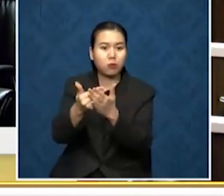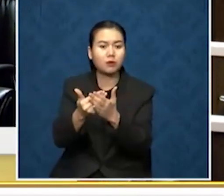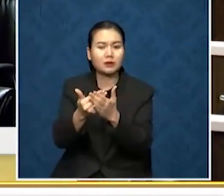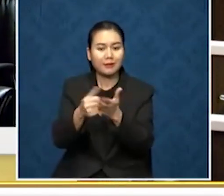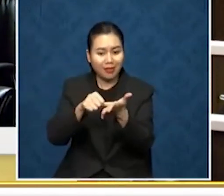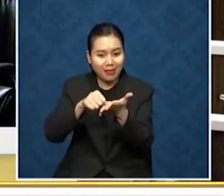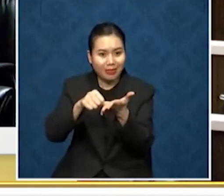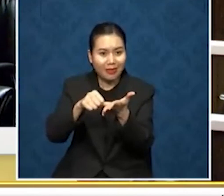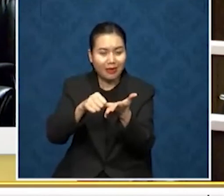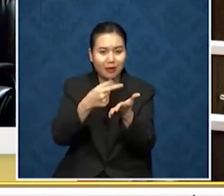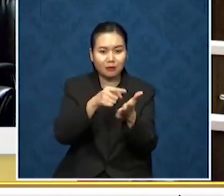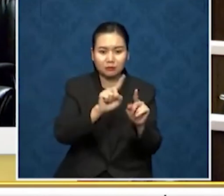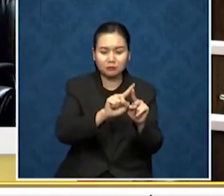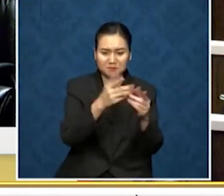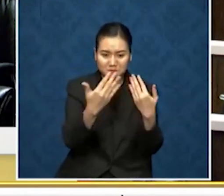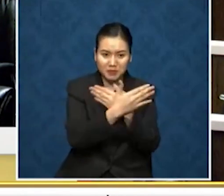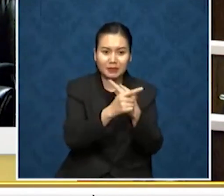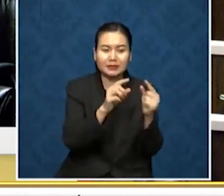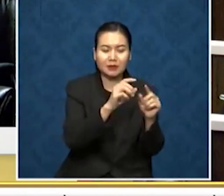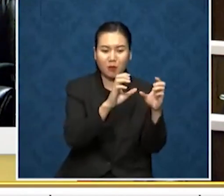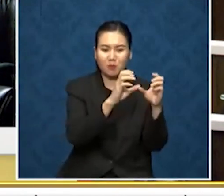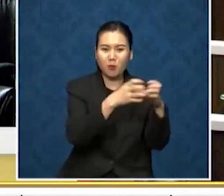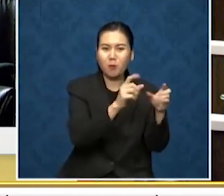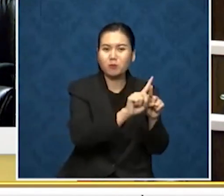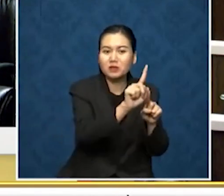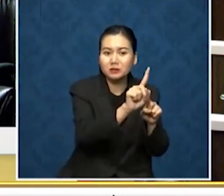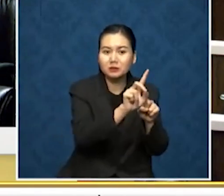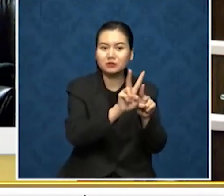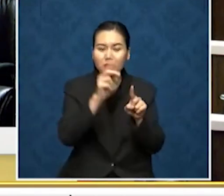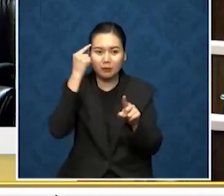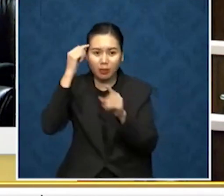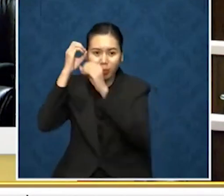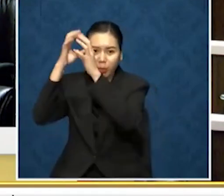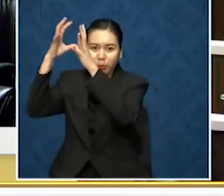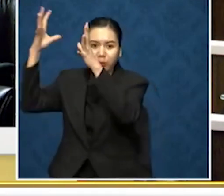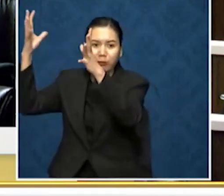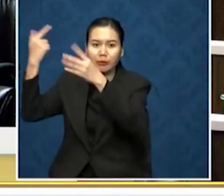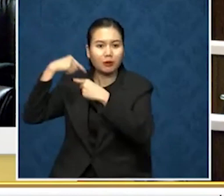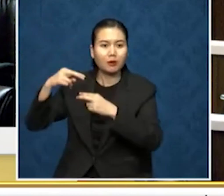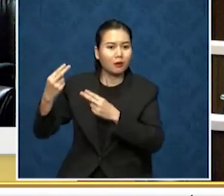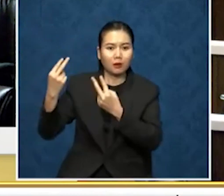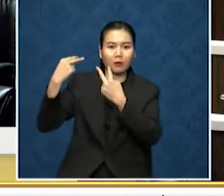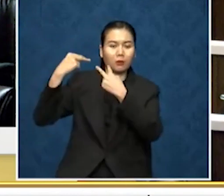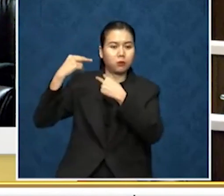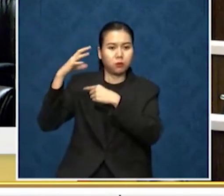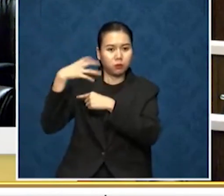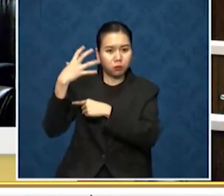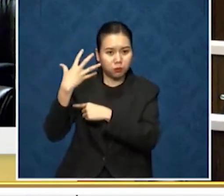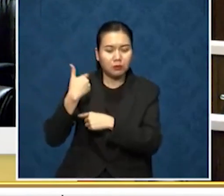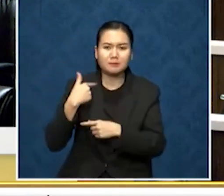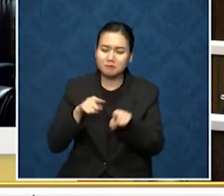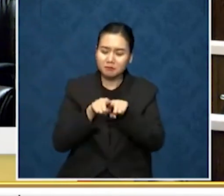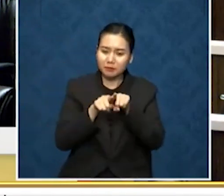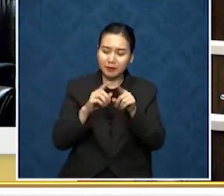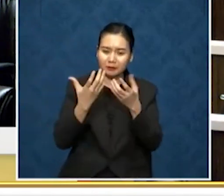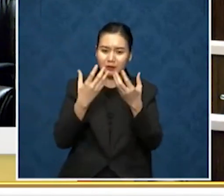จะนำไปสู่การแก้ไขเปลี่ยนแปลงในเรื่องหมวด 1หมวด 2สร้างจินตนาการสะกดจิตตัวเองราวกับว่าเราจะมีการเปลี่ยนแปลงรูปแบบของ